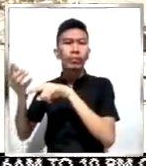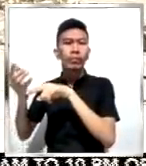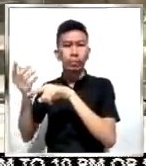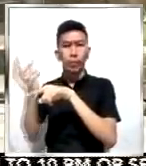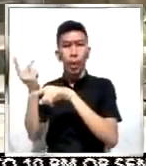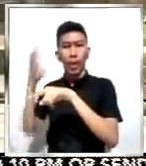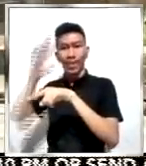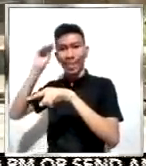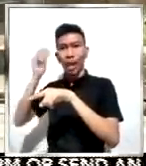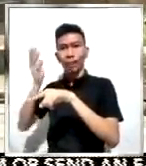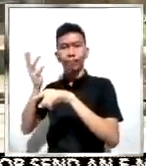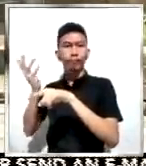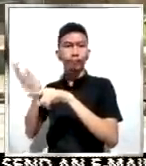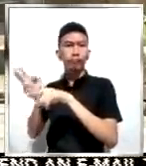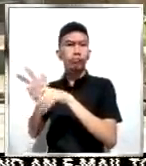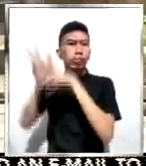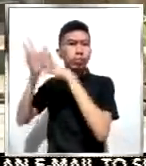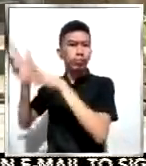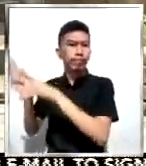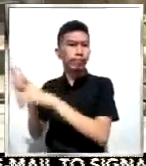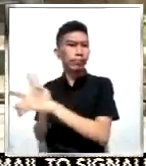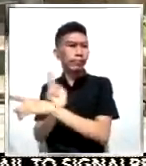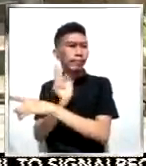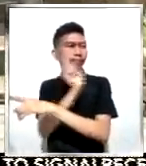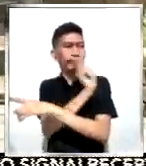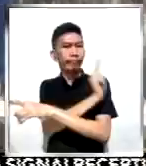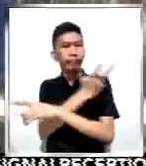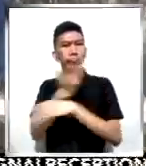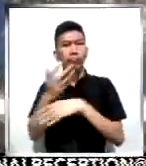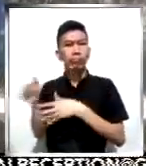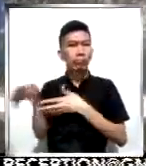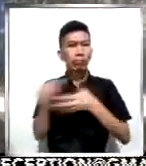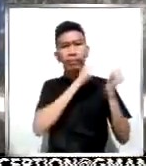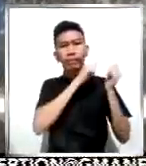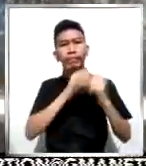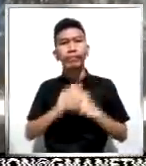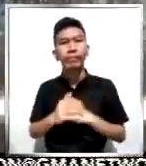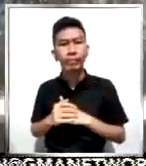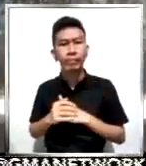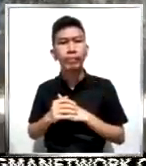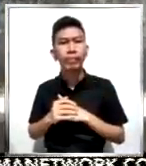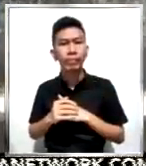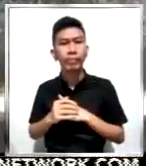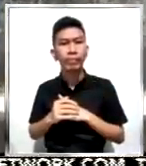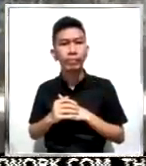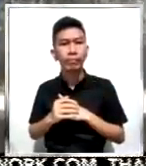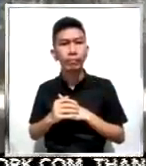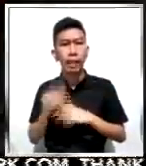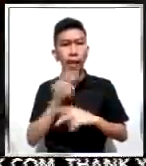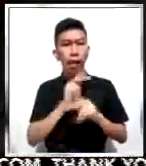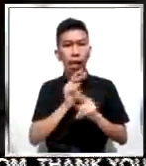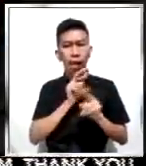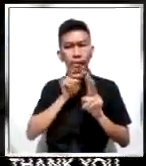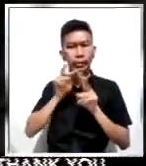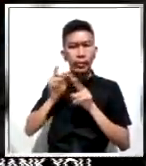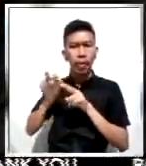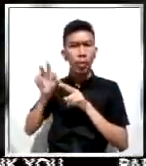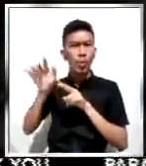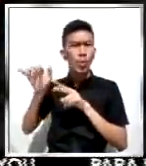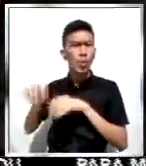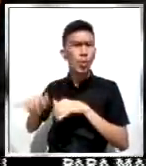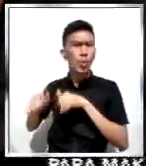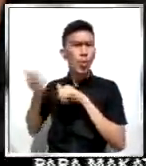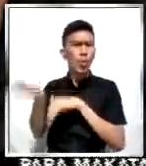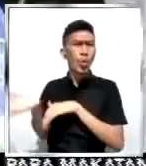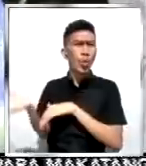tanghali. Tapos ay nag-alisa na sila. May mga nakakitang nabibilad na ang matanda sa ilalim ng tirik